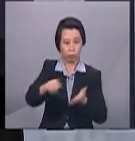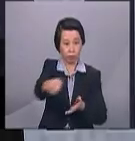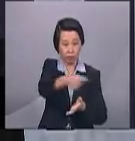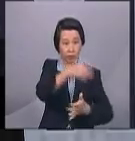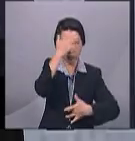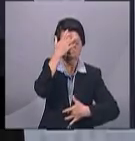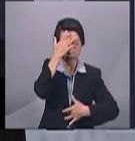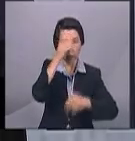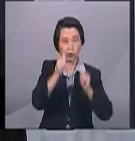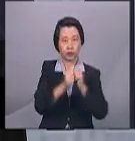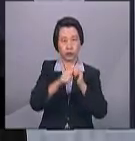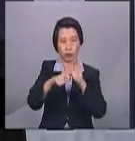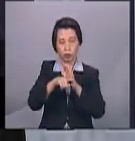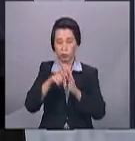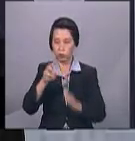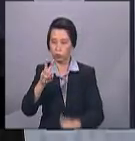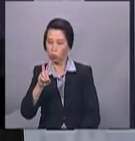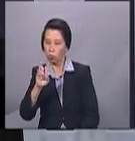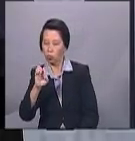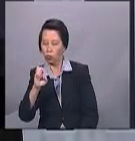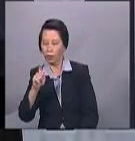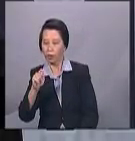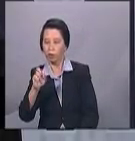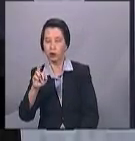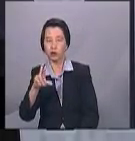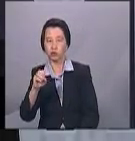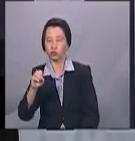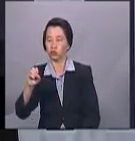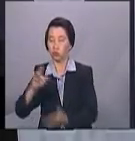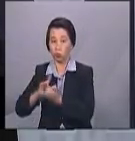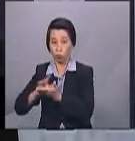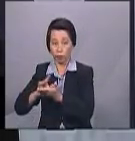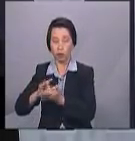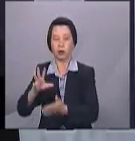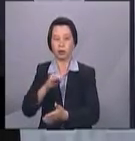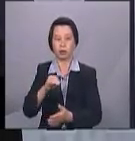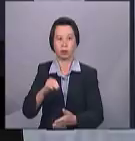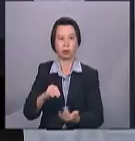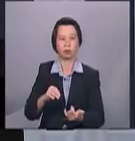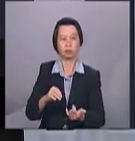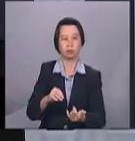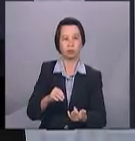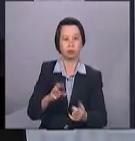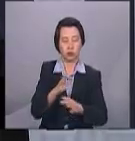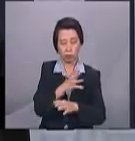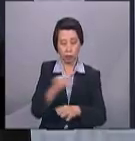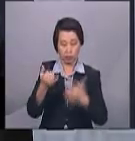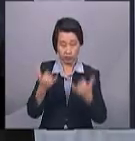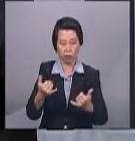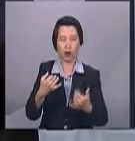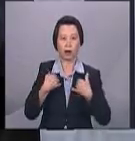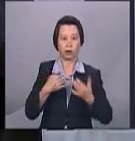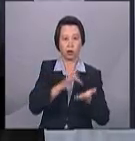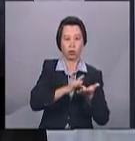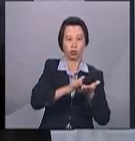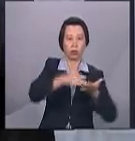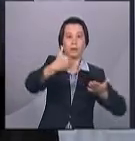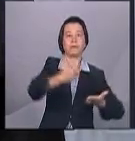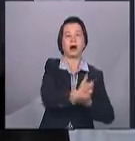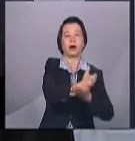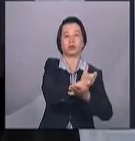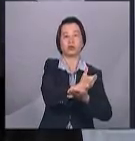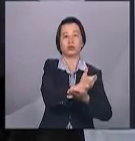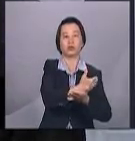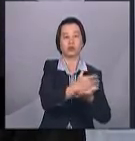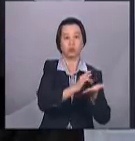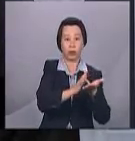ubat antiretroviral ubatnya, lopinavir dan ketonavir dan sebagainya. Dan sekarang ni kita ada ubat-ubat yang baru yang